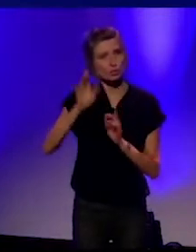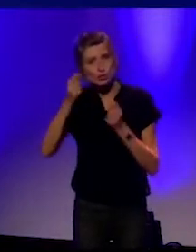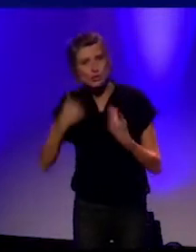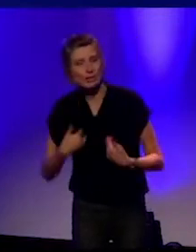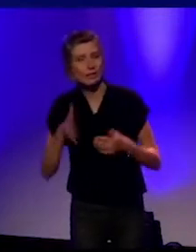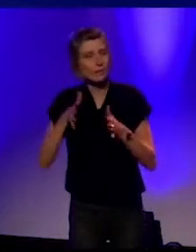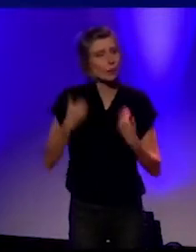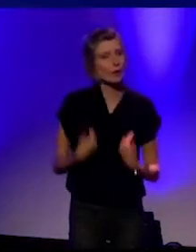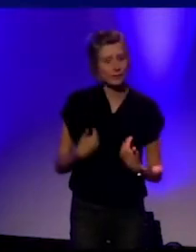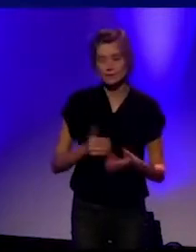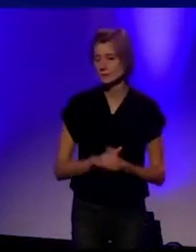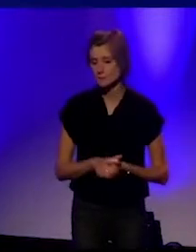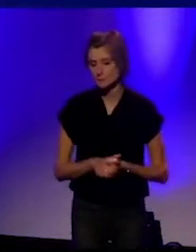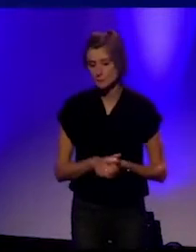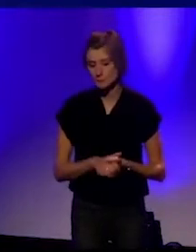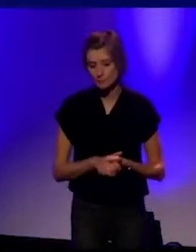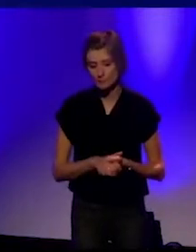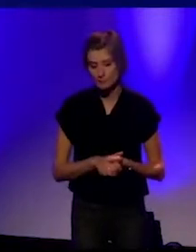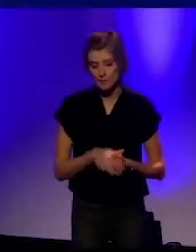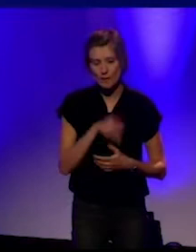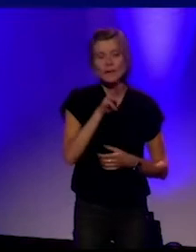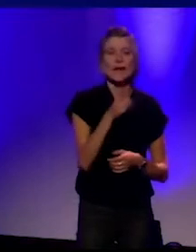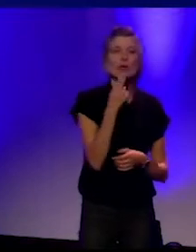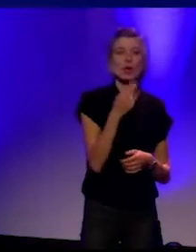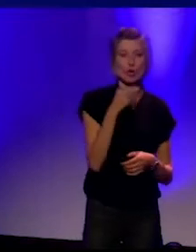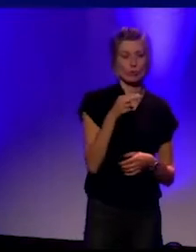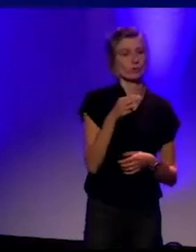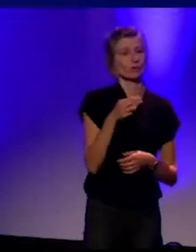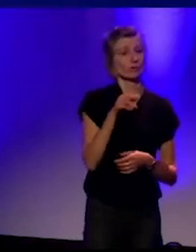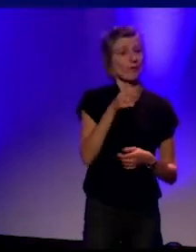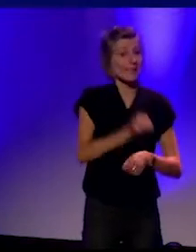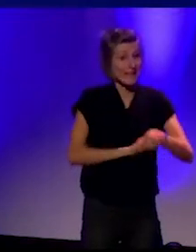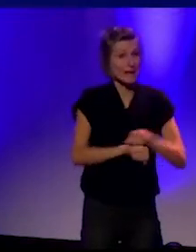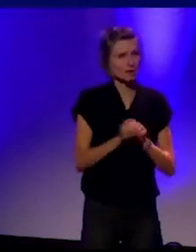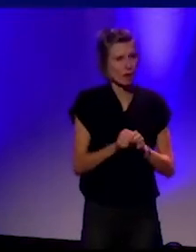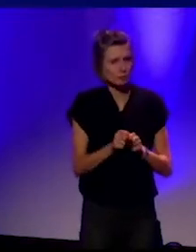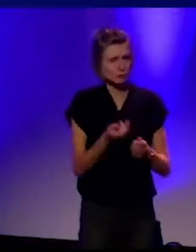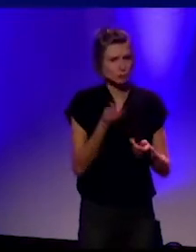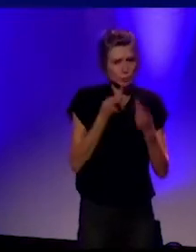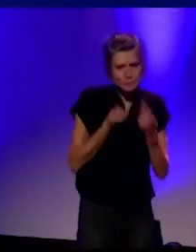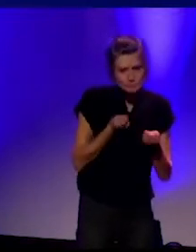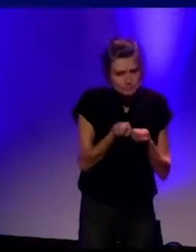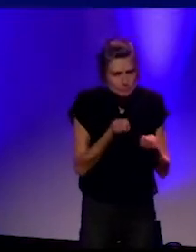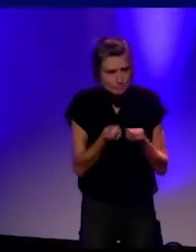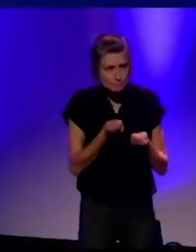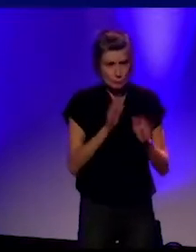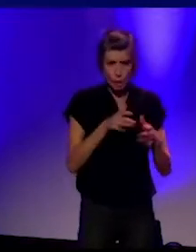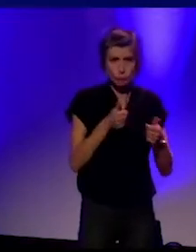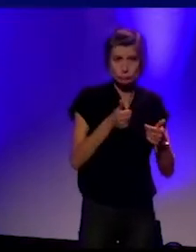En KU Leuven Engage moet daarbij optreden als facilitator voor wat al goed loopt, maar ook als incubator voor nieuwe initiatieven.